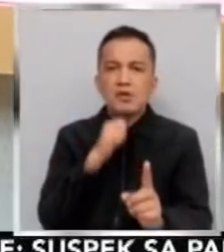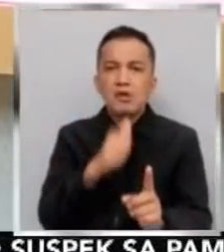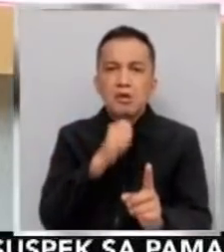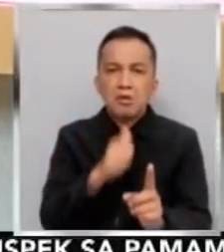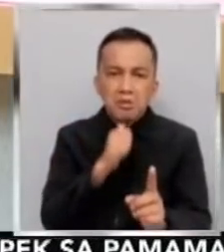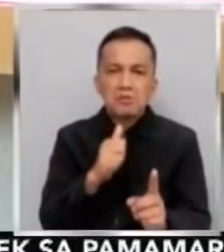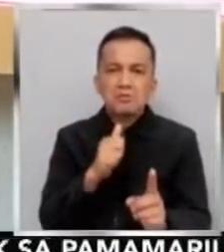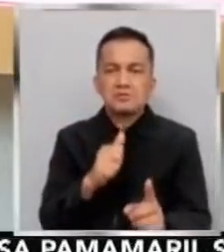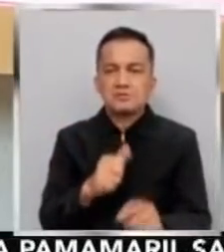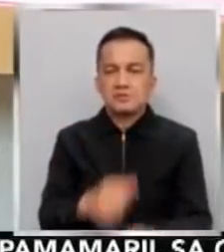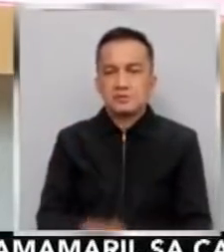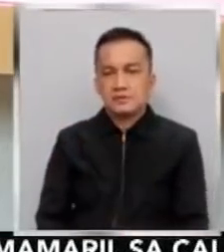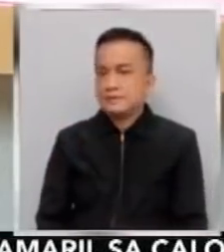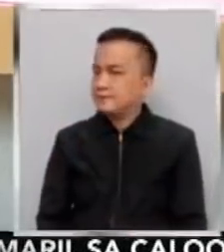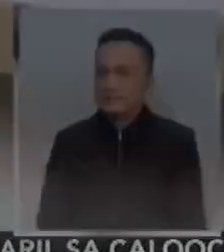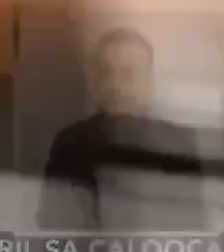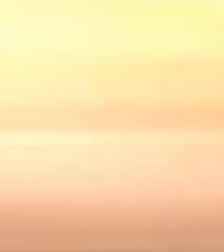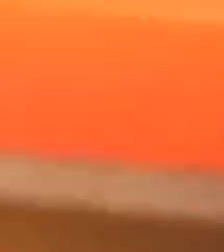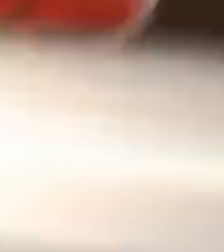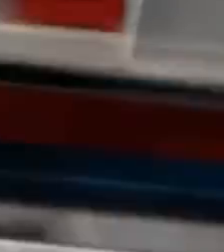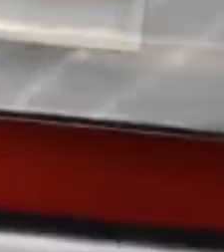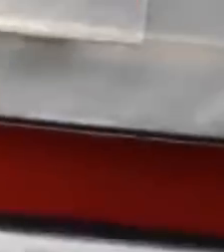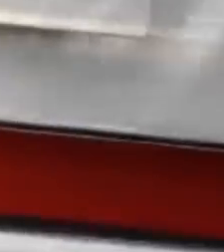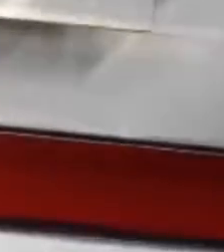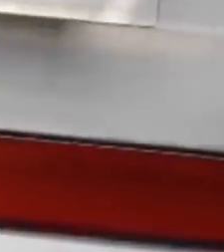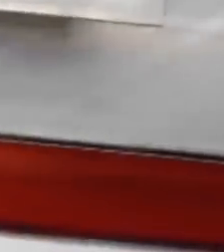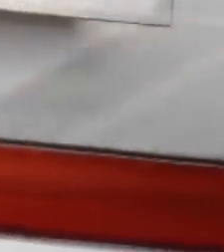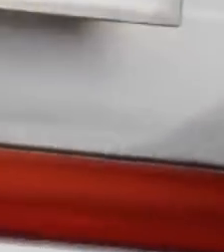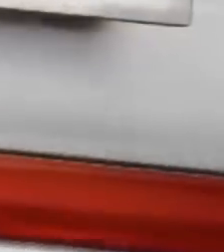ni Marisol Abdurrahman, exclusive.